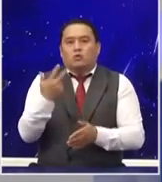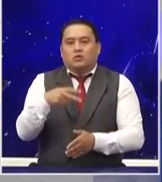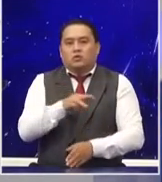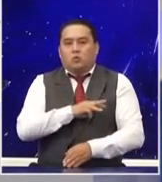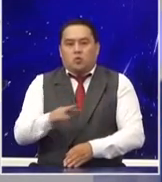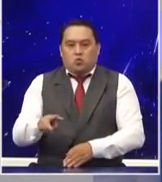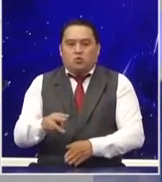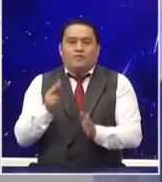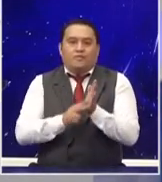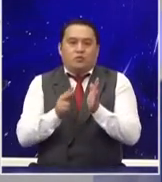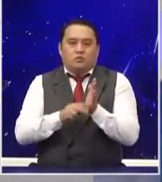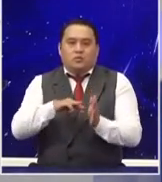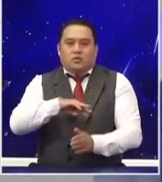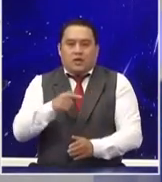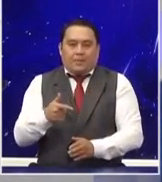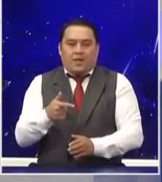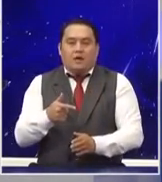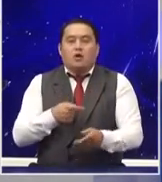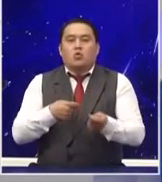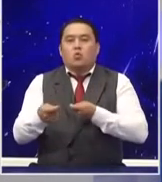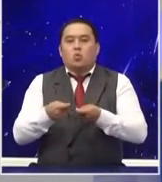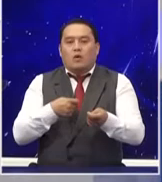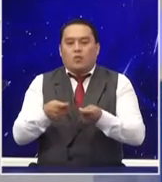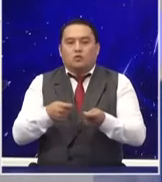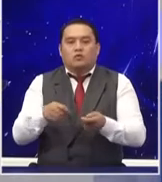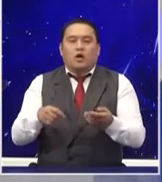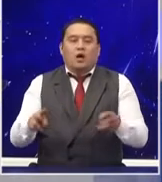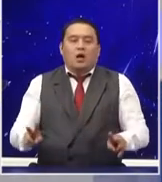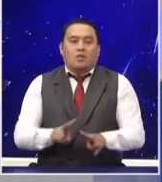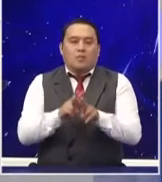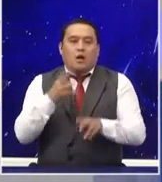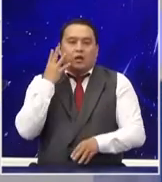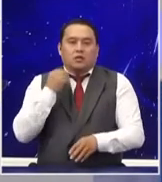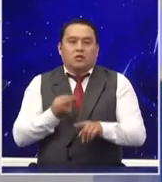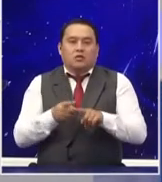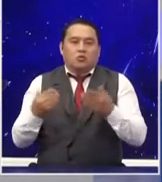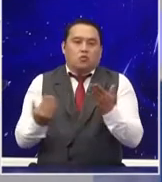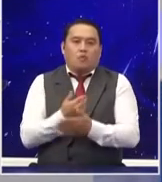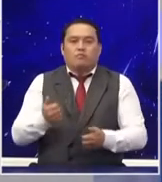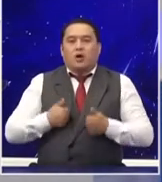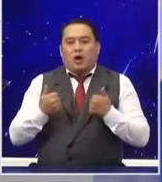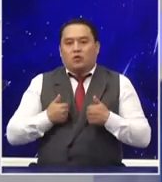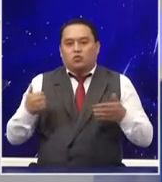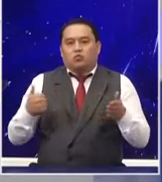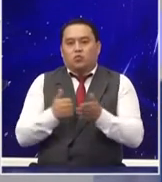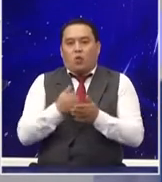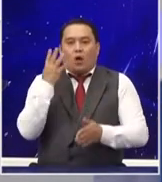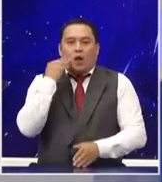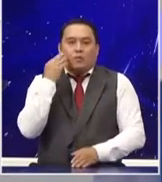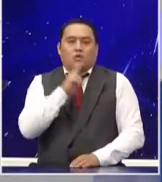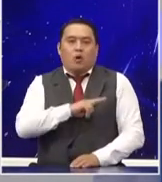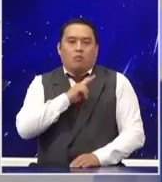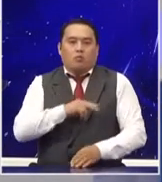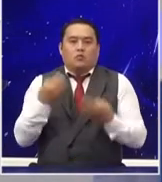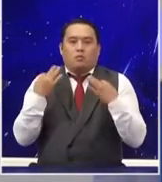1,5 часа и всего за 80 тенге. Власти южной столицы надеются, что новый маршрут будет полезен людям, добирающимся в Алматы на работу,